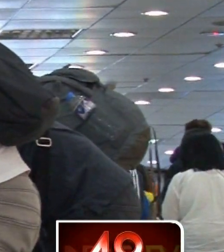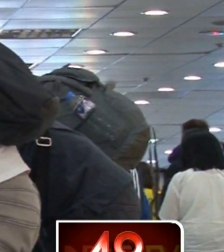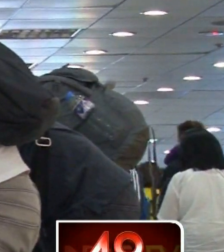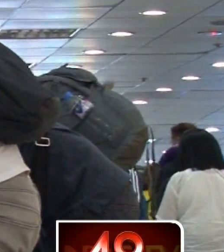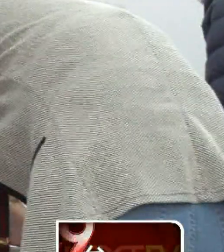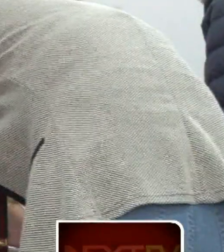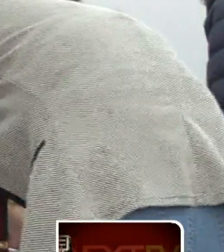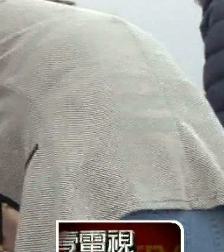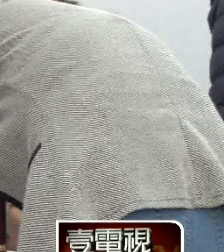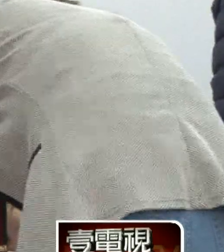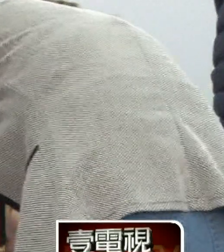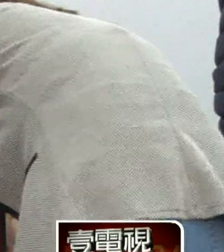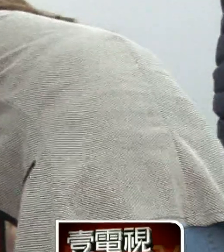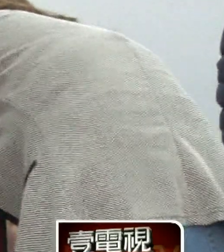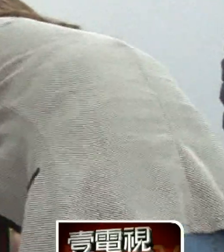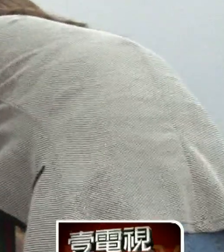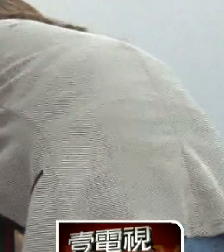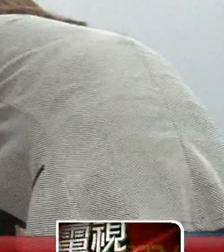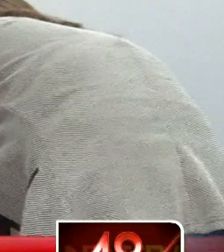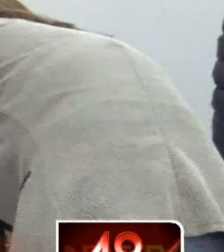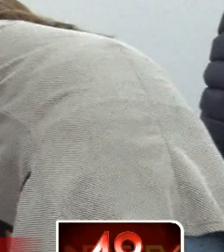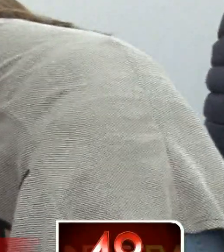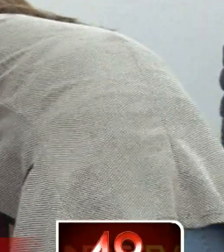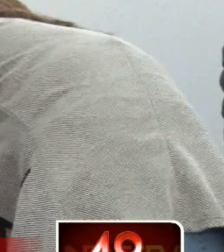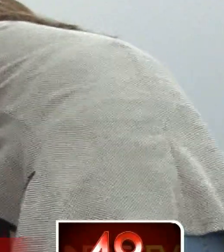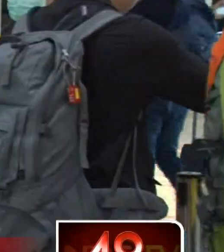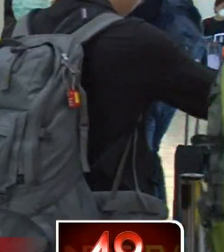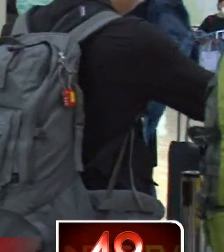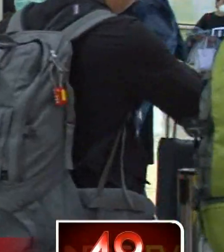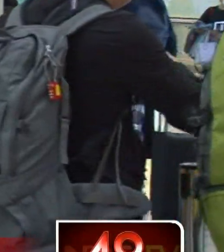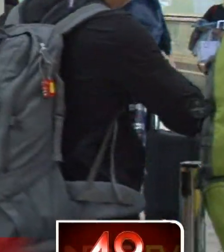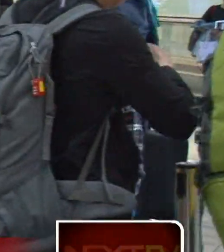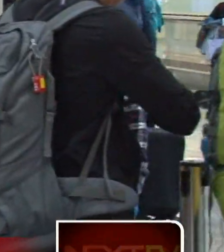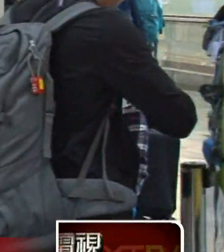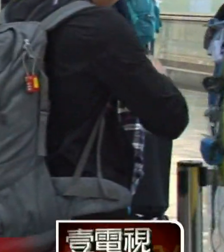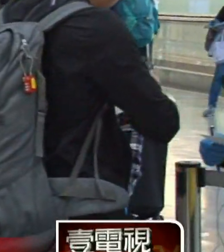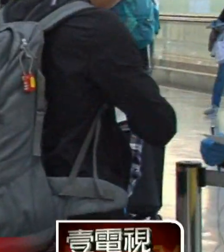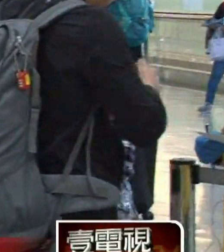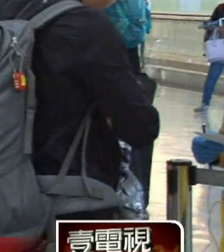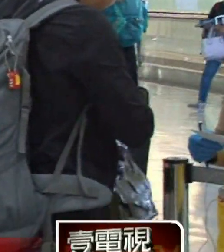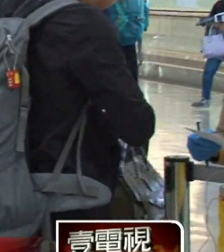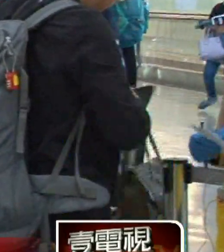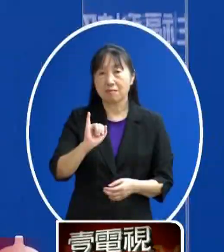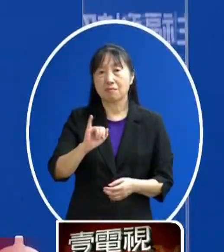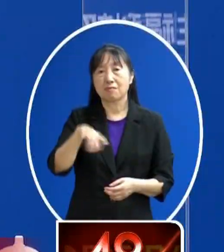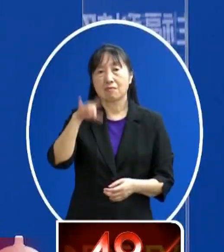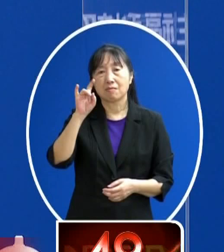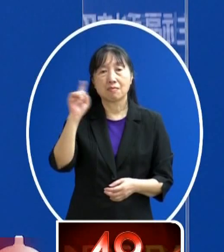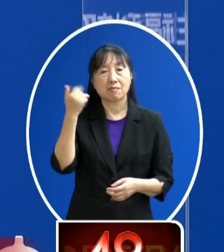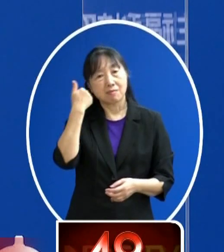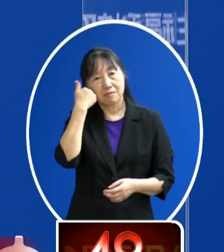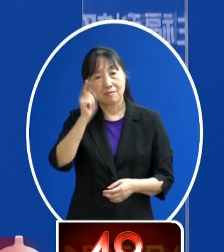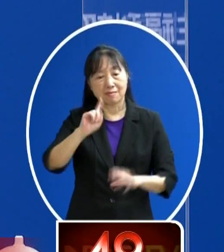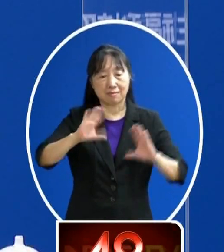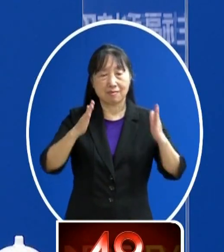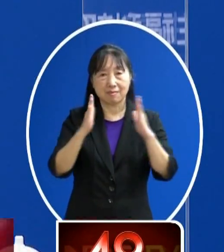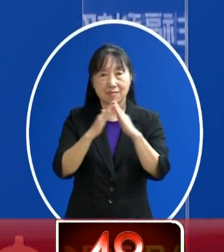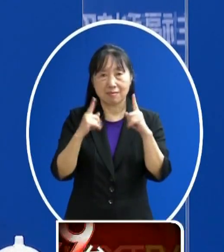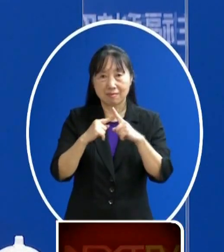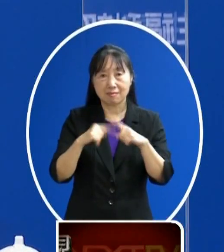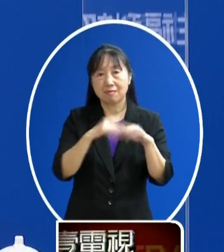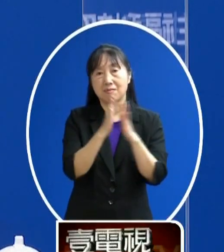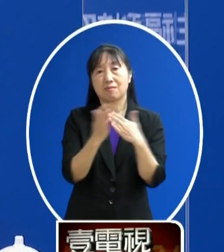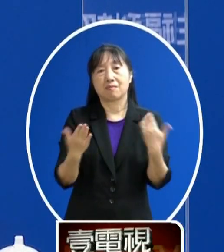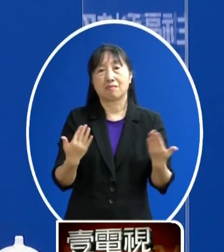然指挥中心第一时间和越南联系，不过当地也在放农历年，还没回应。 利用移民署的